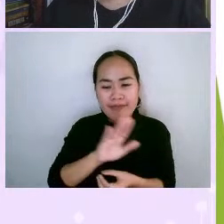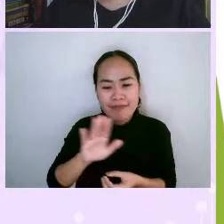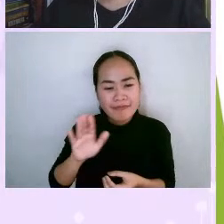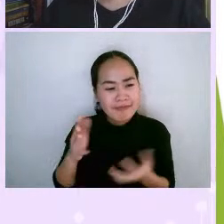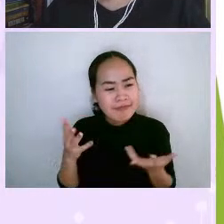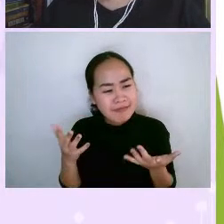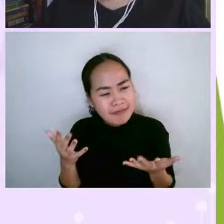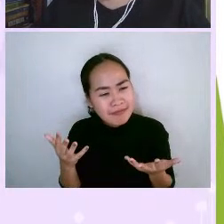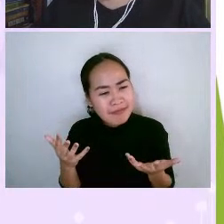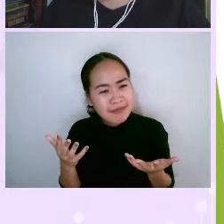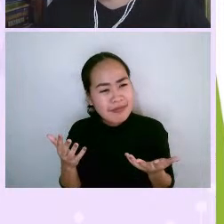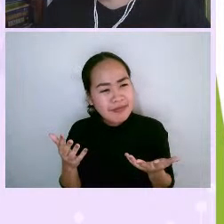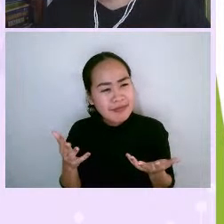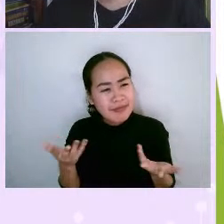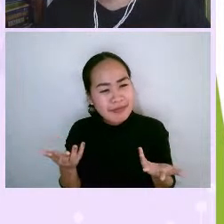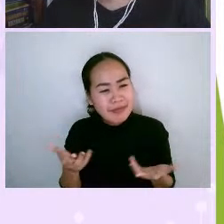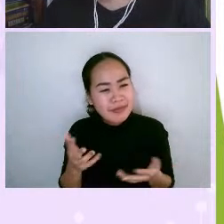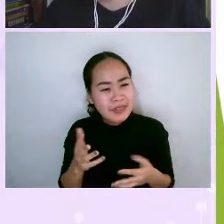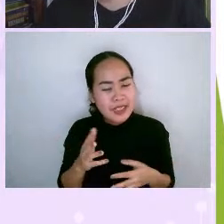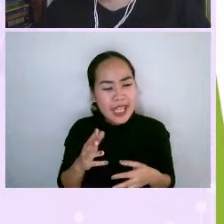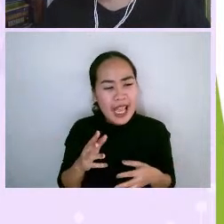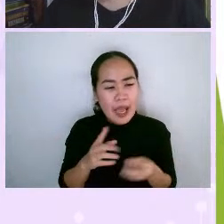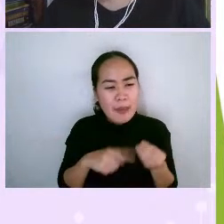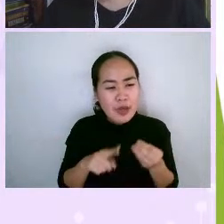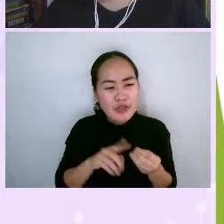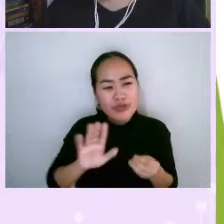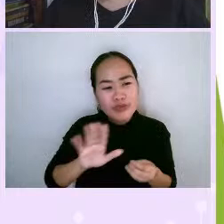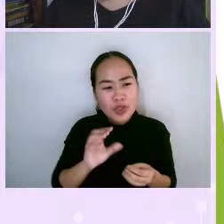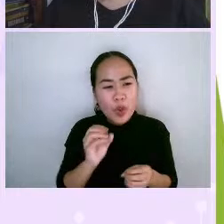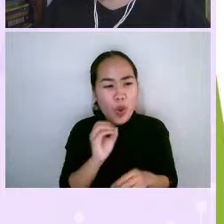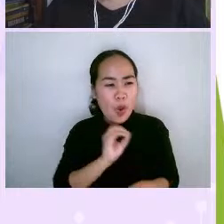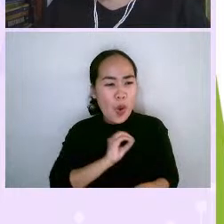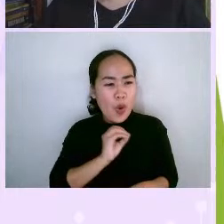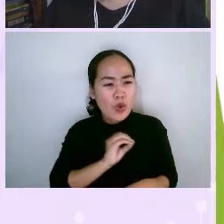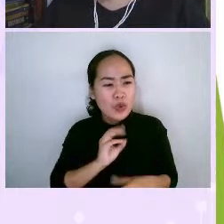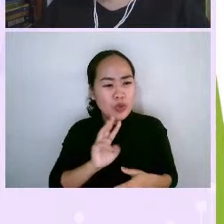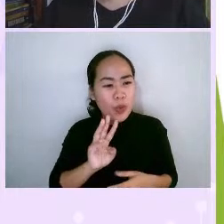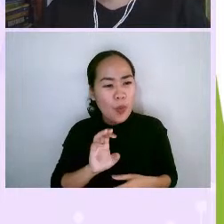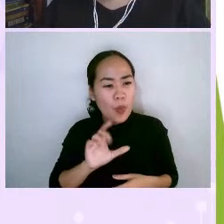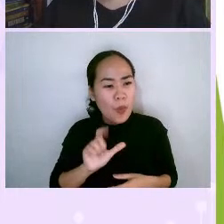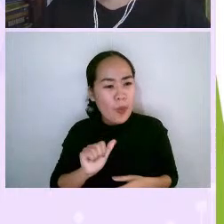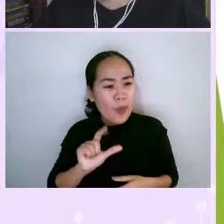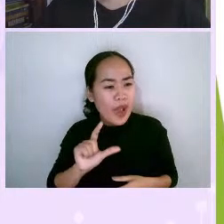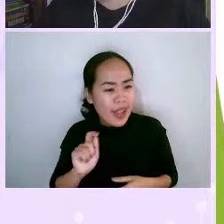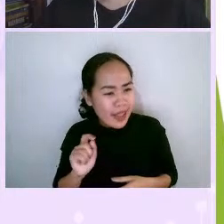say kayamanan or serbisyo sa komunidad at